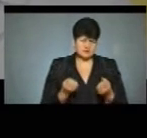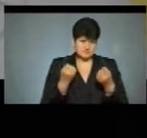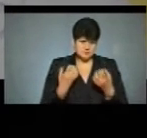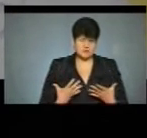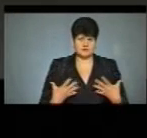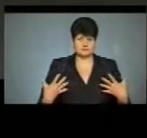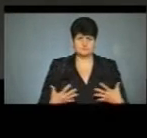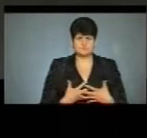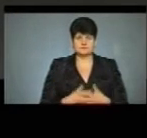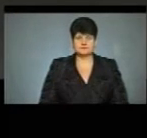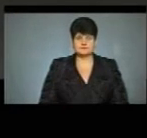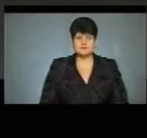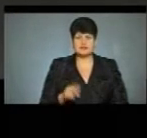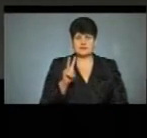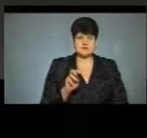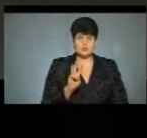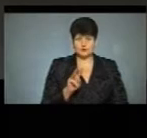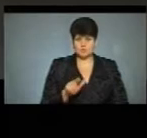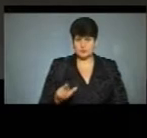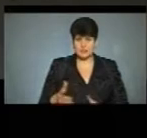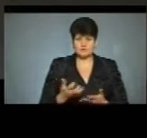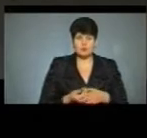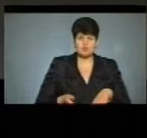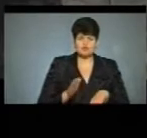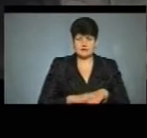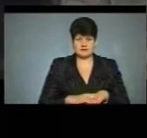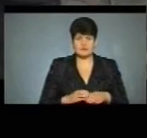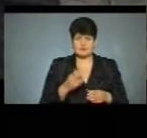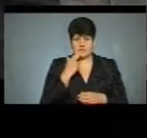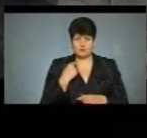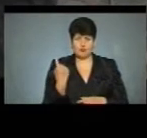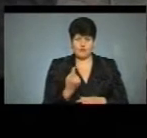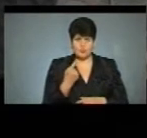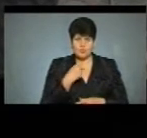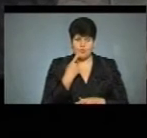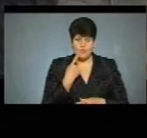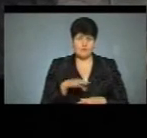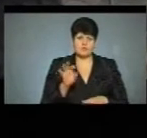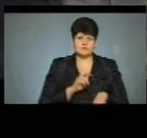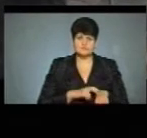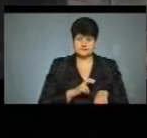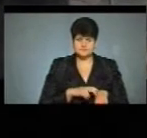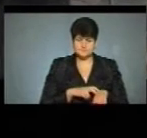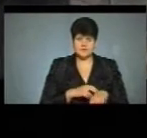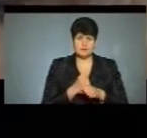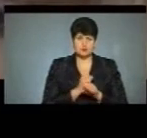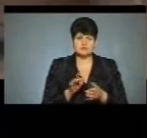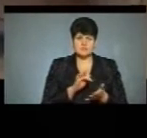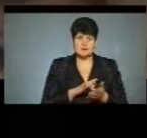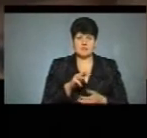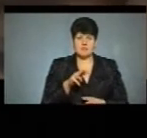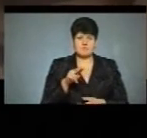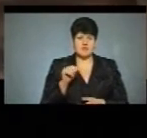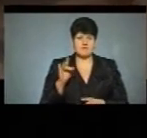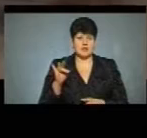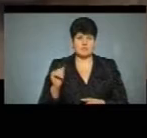бактерійною пневмонією. 203 людей отримали ускладнення від грипу в області, розповідає епідеміолог обласного лабораторного центру Марія Павєлєва.